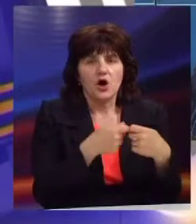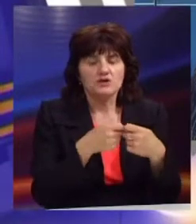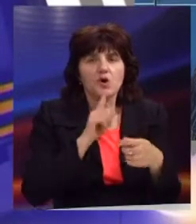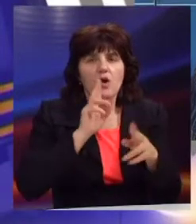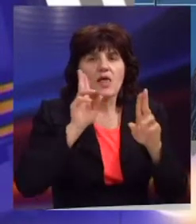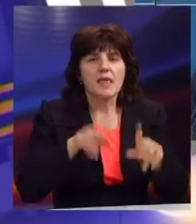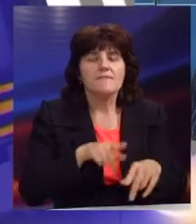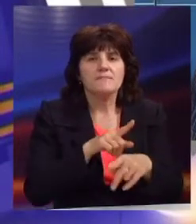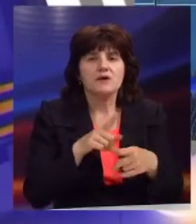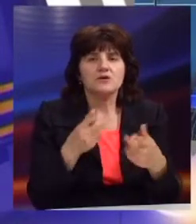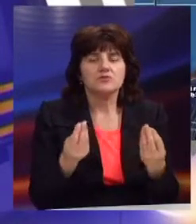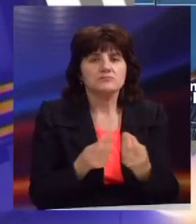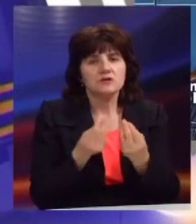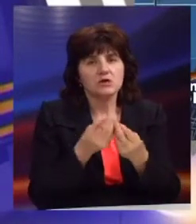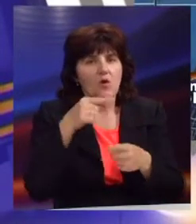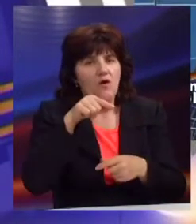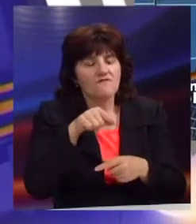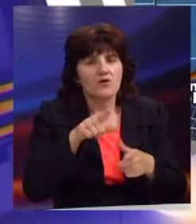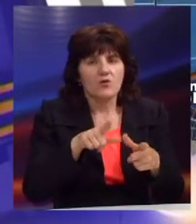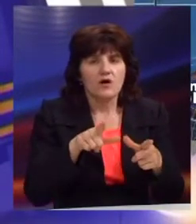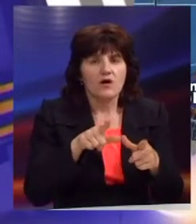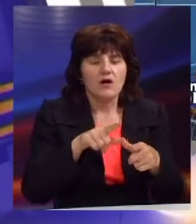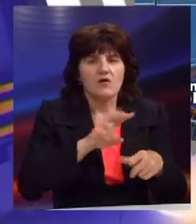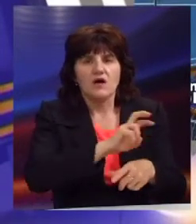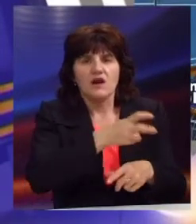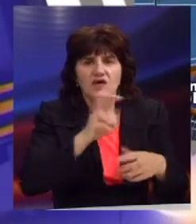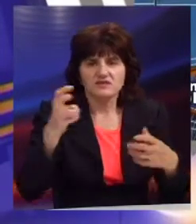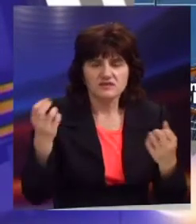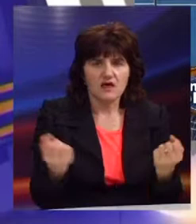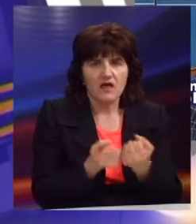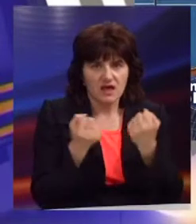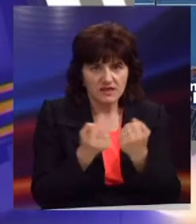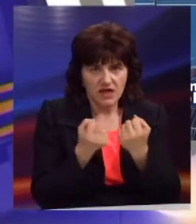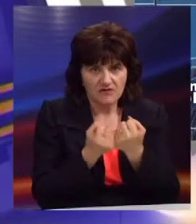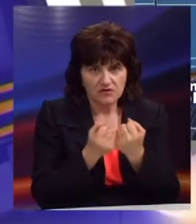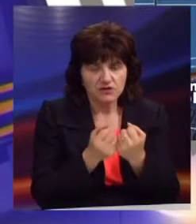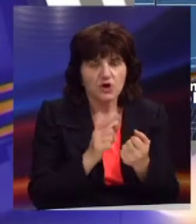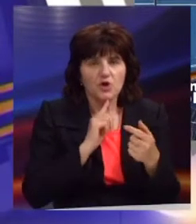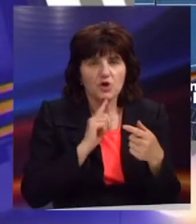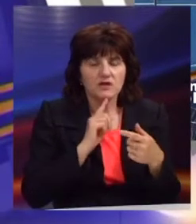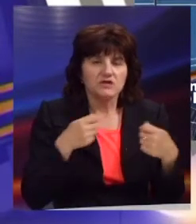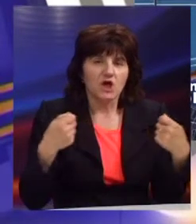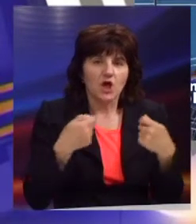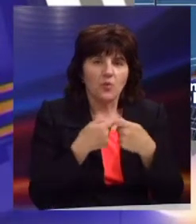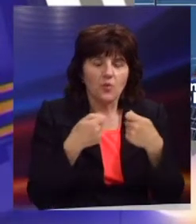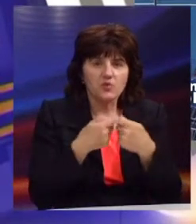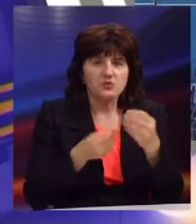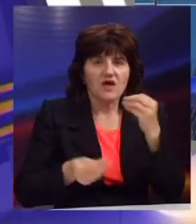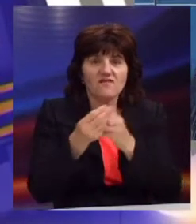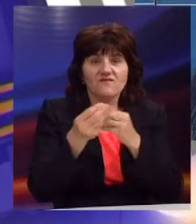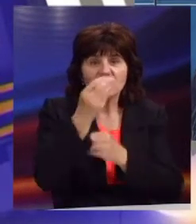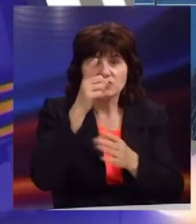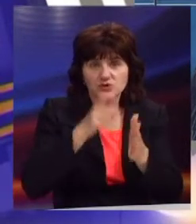organizacije koje imaju kapacitet za ovako multidisciplinarne aktivnosti i za aktivnosti u koje se uključuje